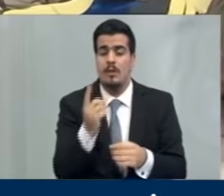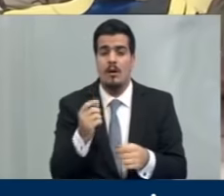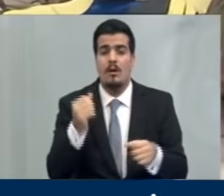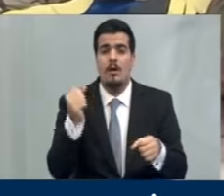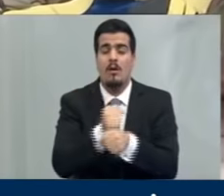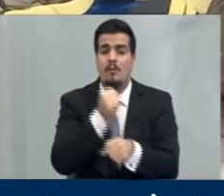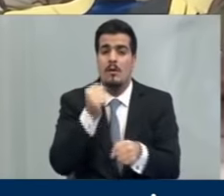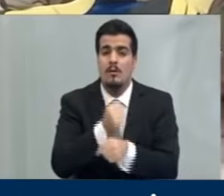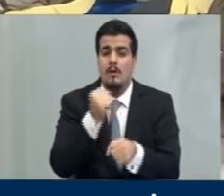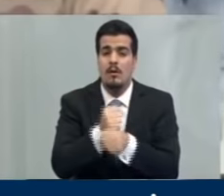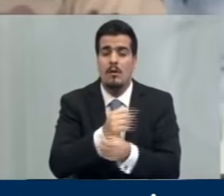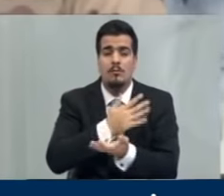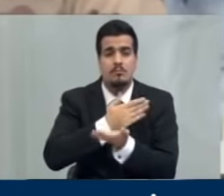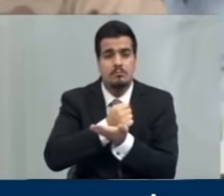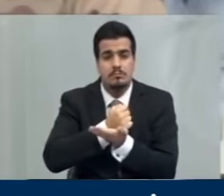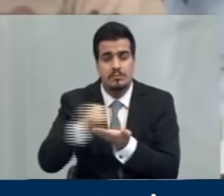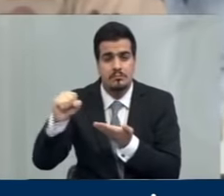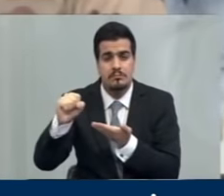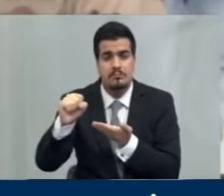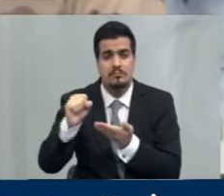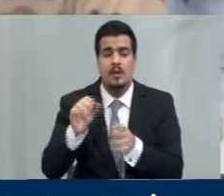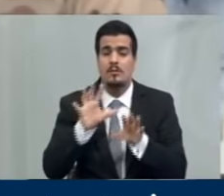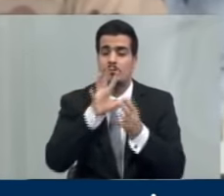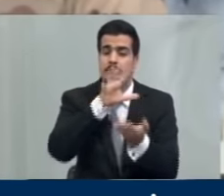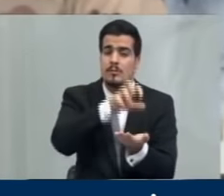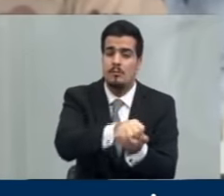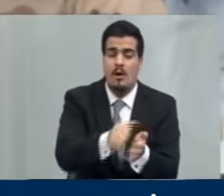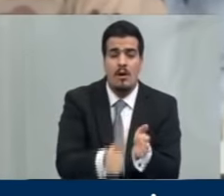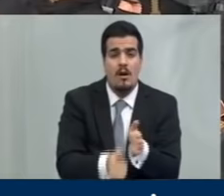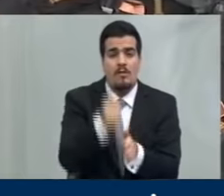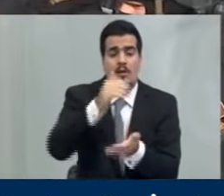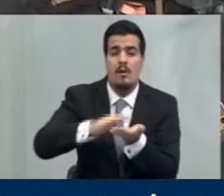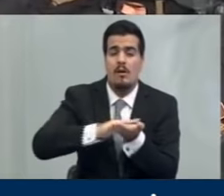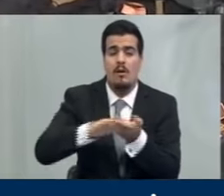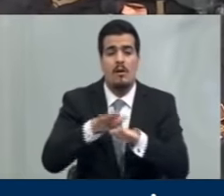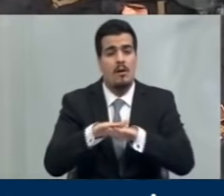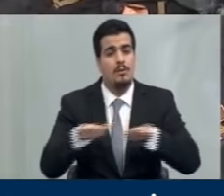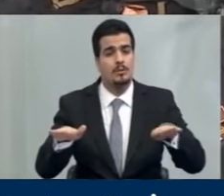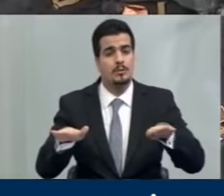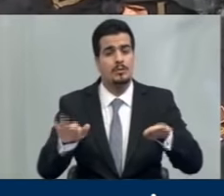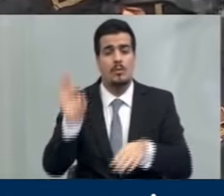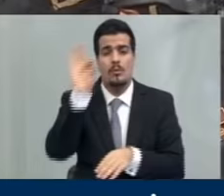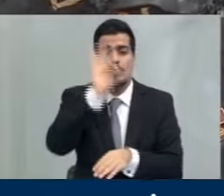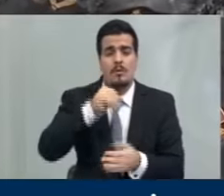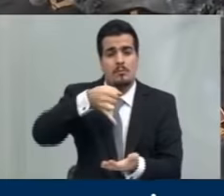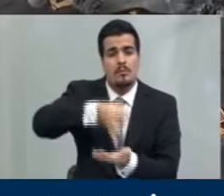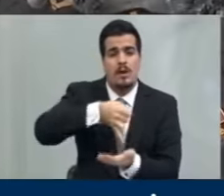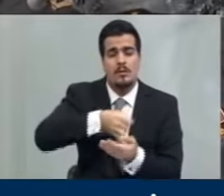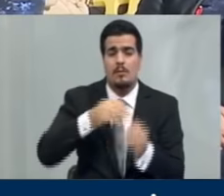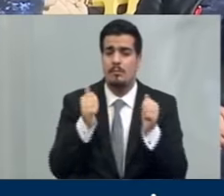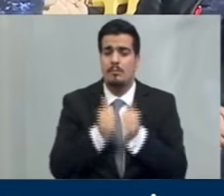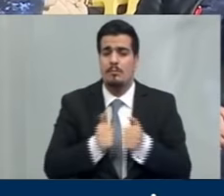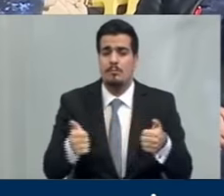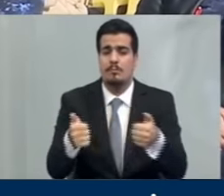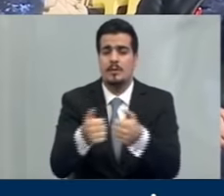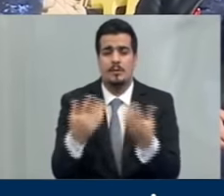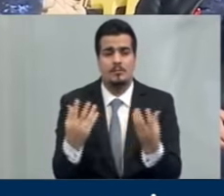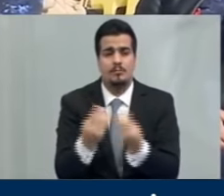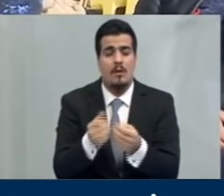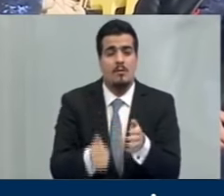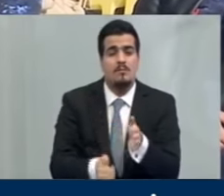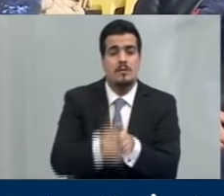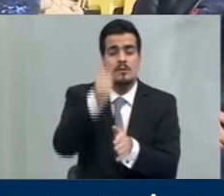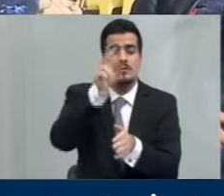عمليات التحرير والتي أسهمت بإعادة الاستقرار الأمني وإعادة النازحين لمناطق سكنهم، فالنصر